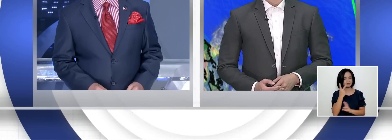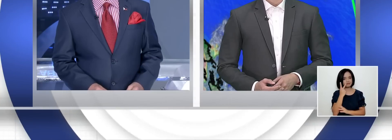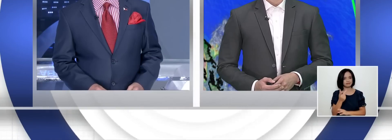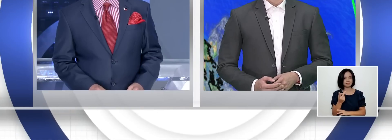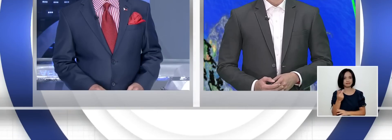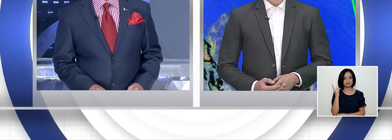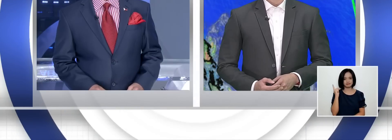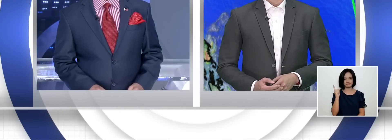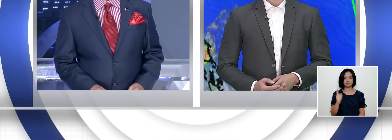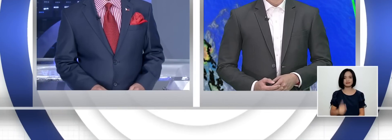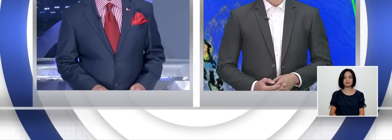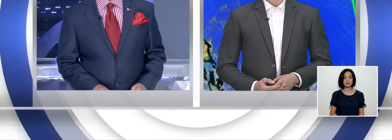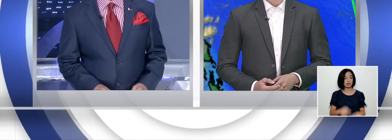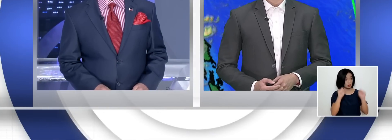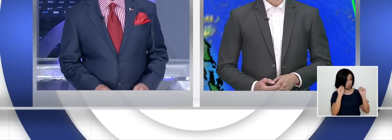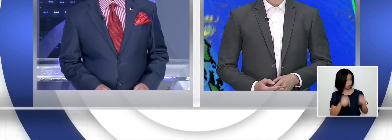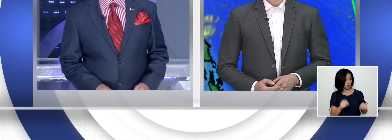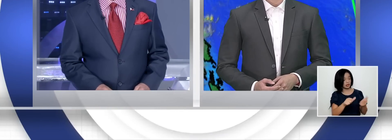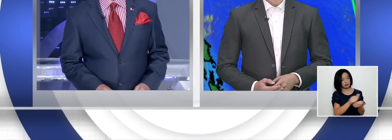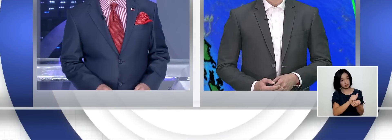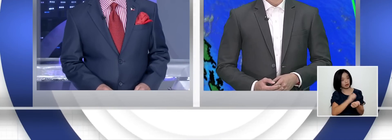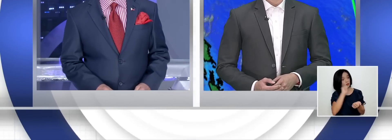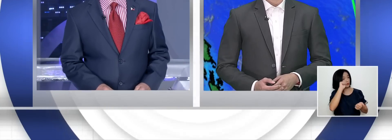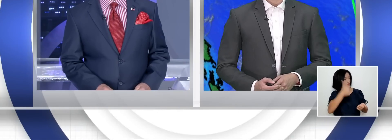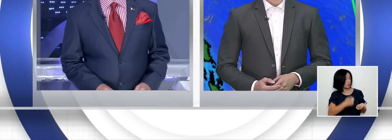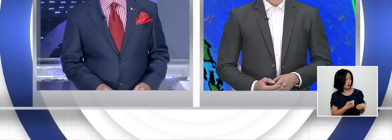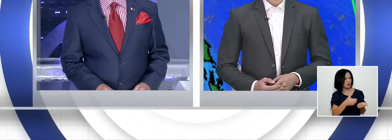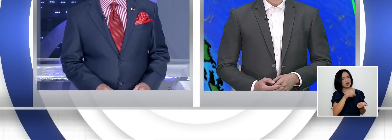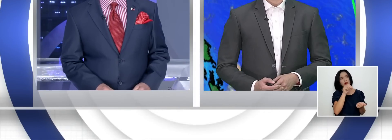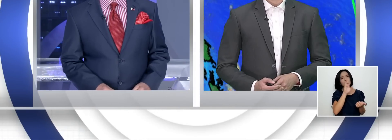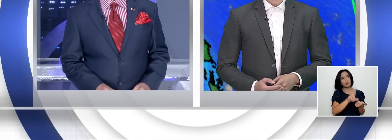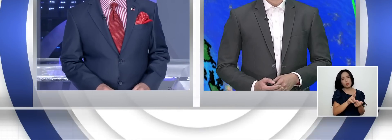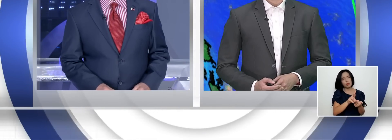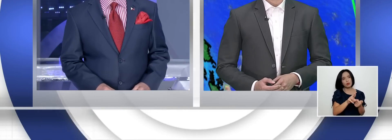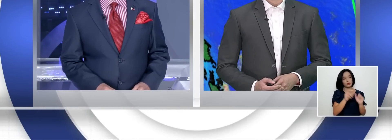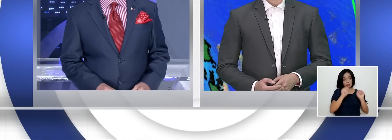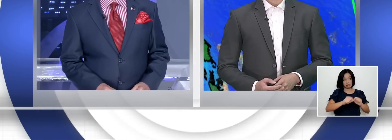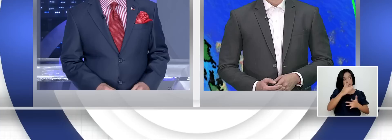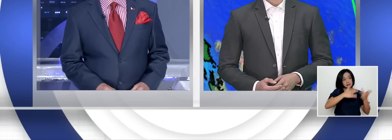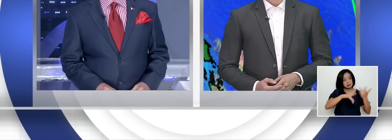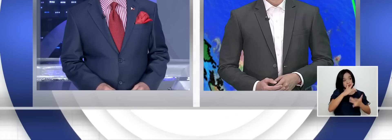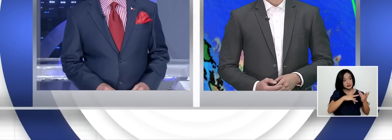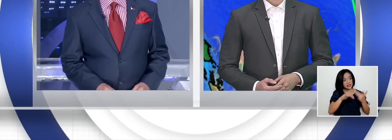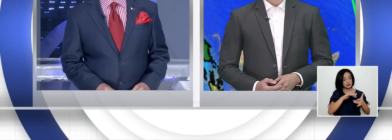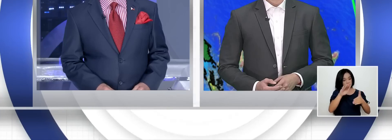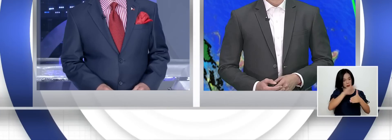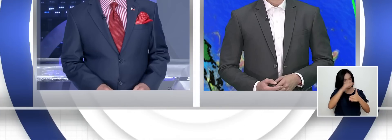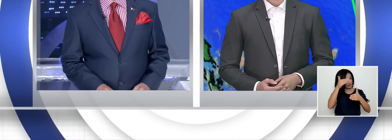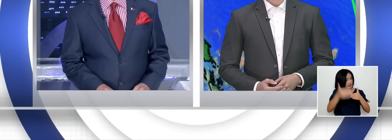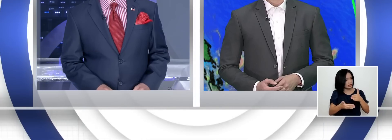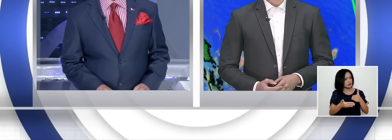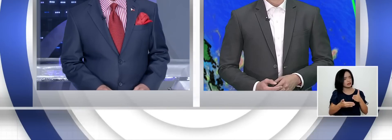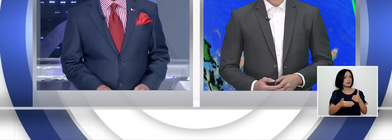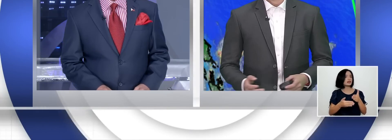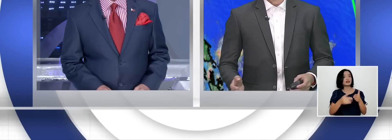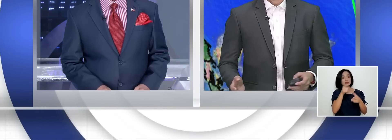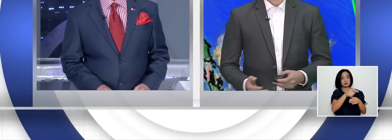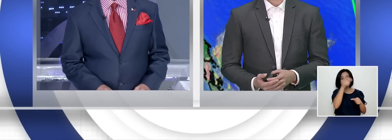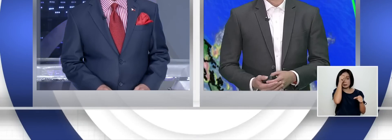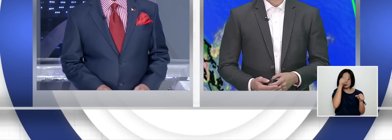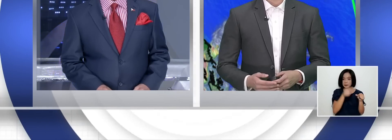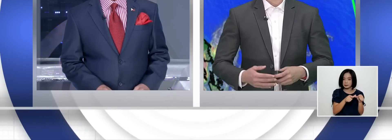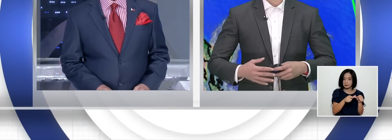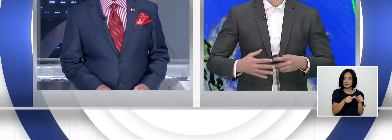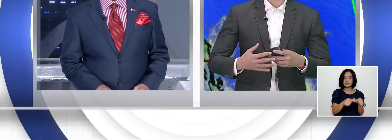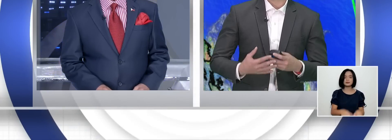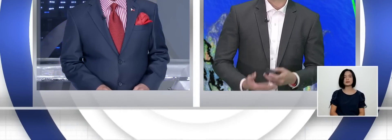Ariel, pwede na bang maglaba bukas o pwede na bang mamasyal? Weekend, Ariel, alalahanin mo.